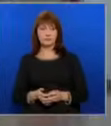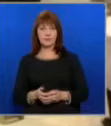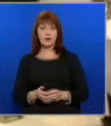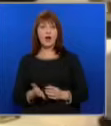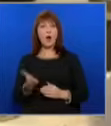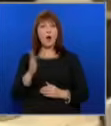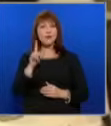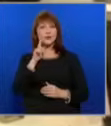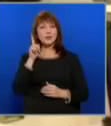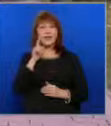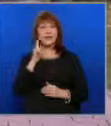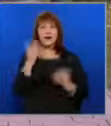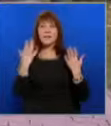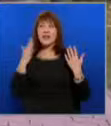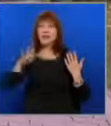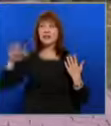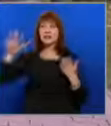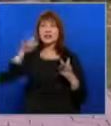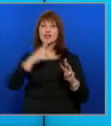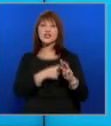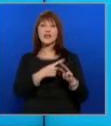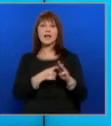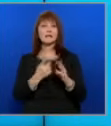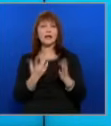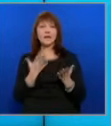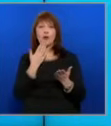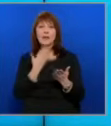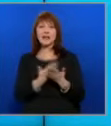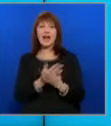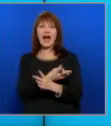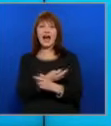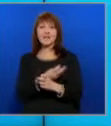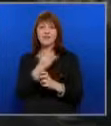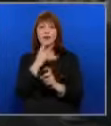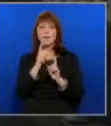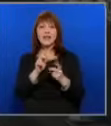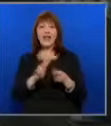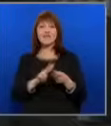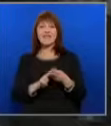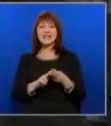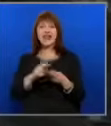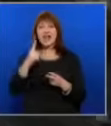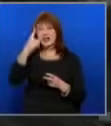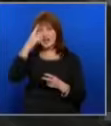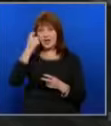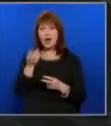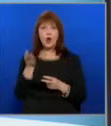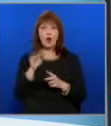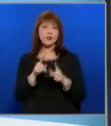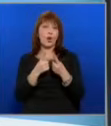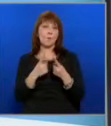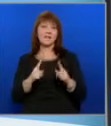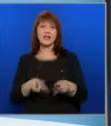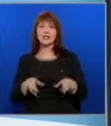В още от деня, въздушен Шенген, какво предлага Австрия, коментар на Весела Чернева. И още управленски решения и